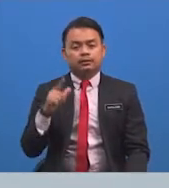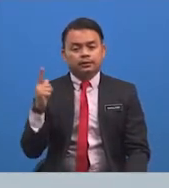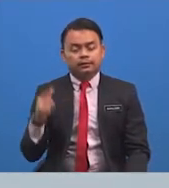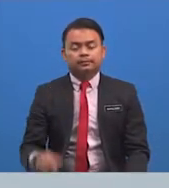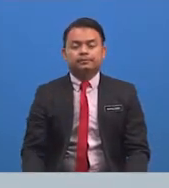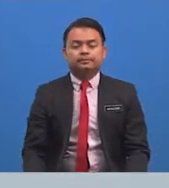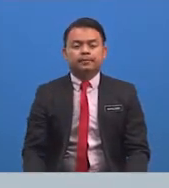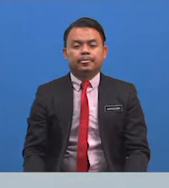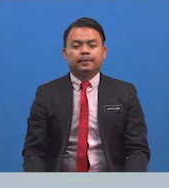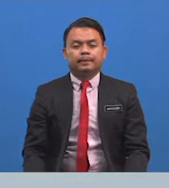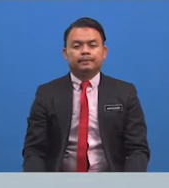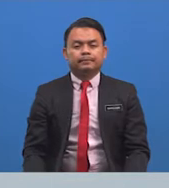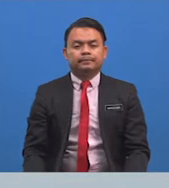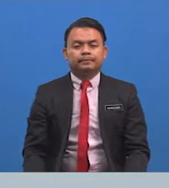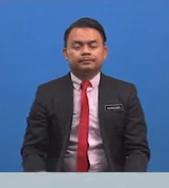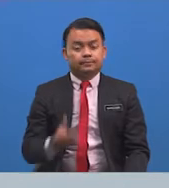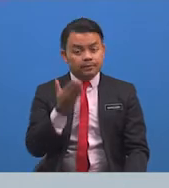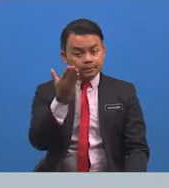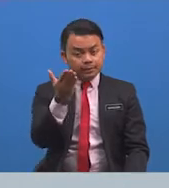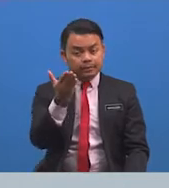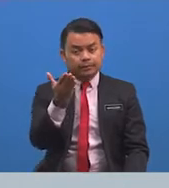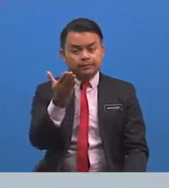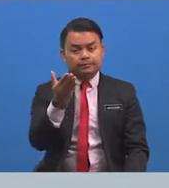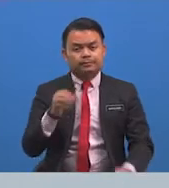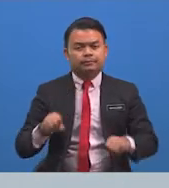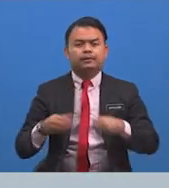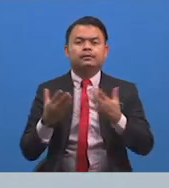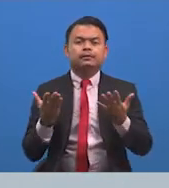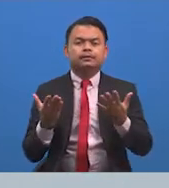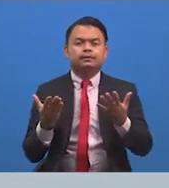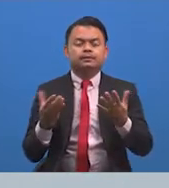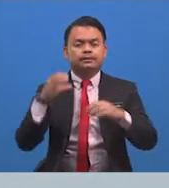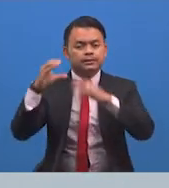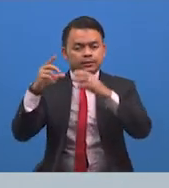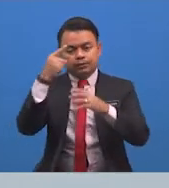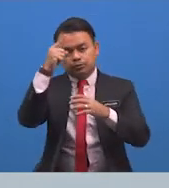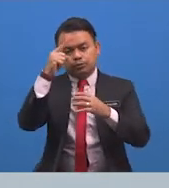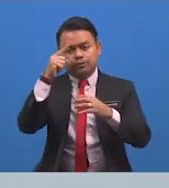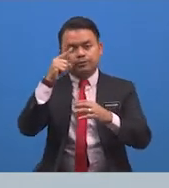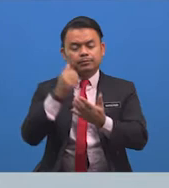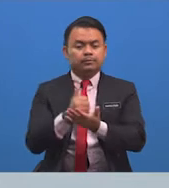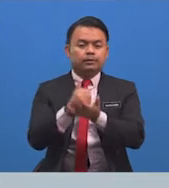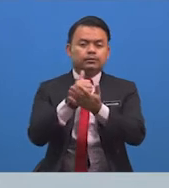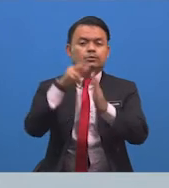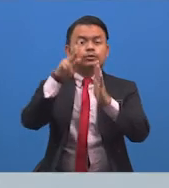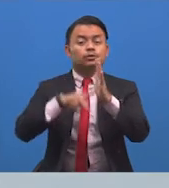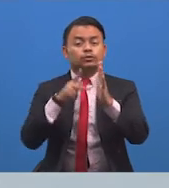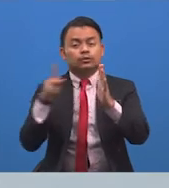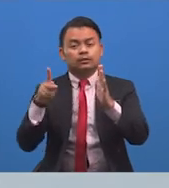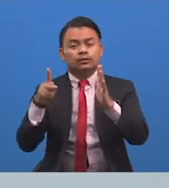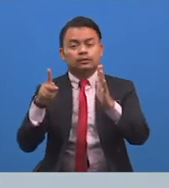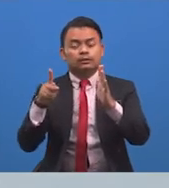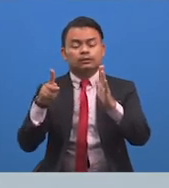Pada pendapat anda, bagaimanakah cara untuk anda membantu mengurangkan